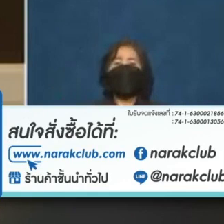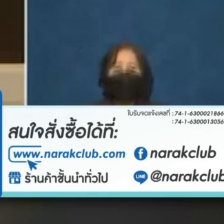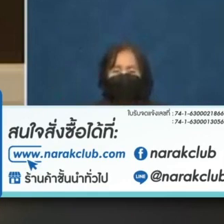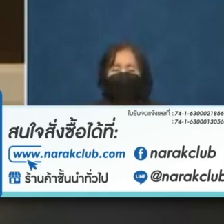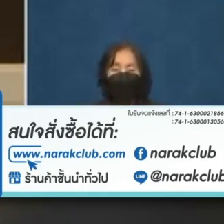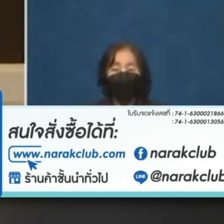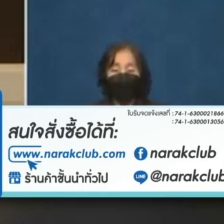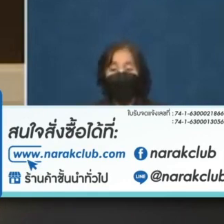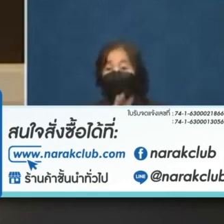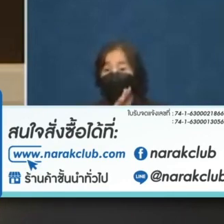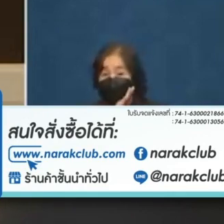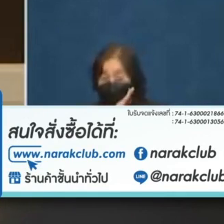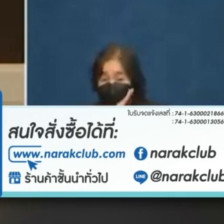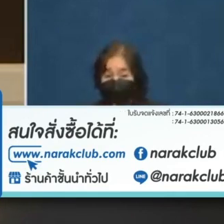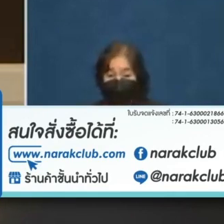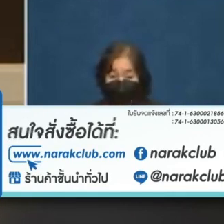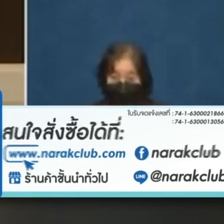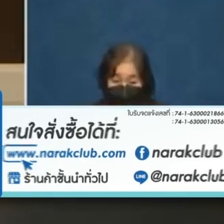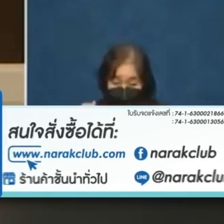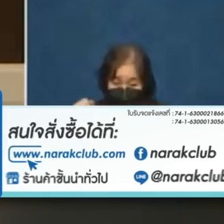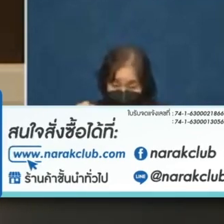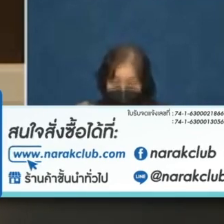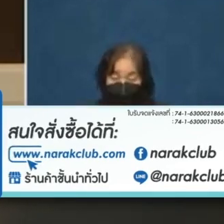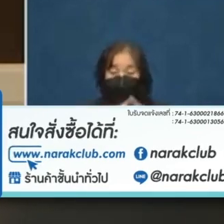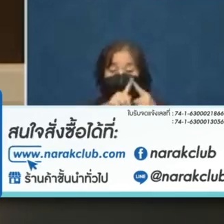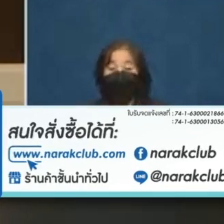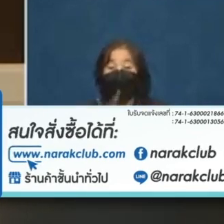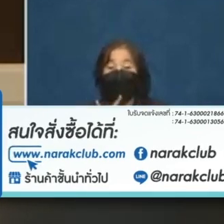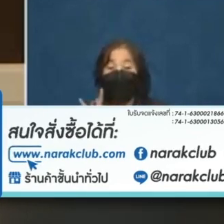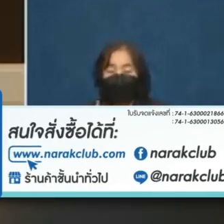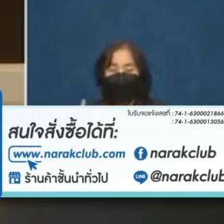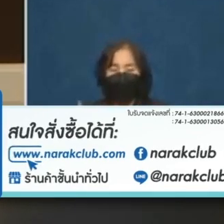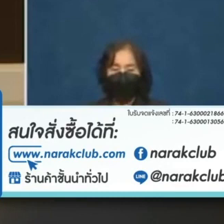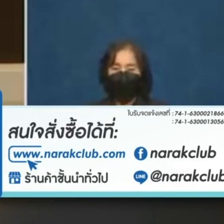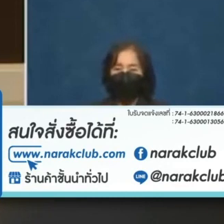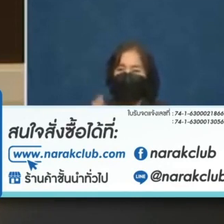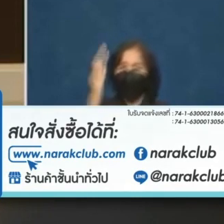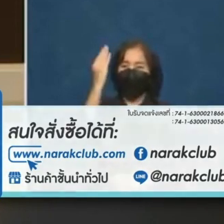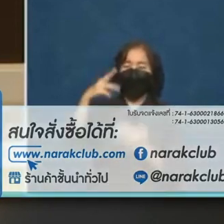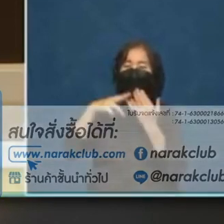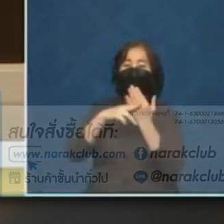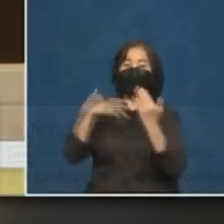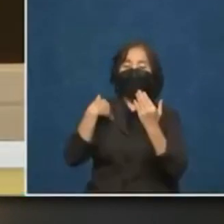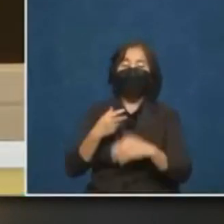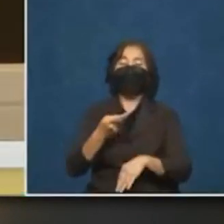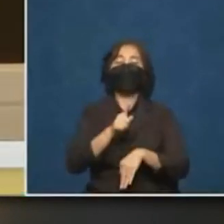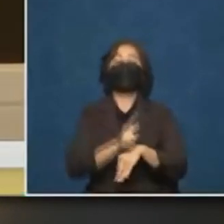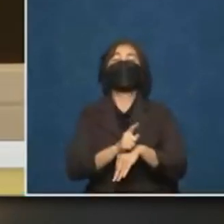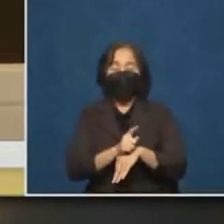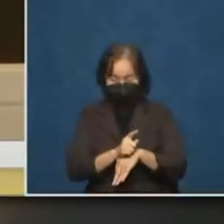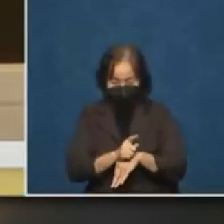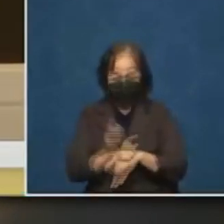วมพลังประชาชาติไทยพรรคประชาชาตินะพรรคประชาชาติแล้วก็พี่น้องสสที่เป็นมุสลิมนะที่ท่านก็ไม่เห็นด้ว